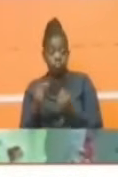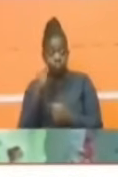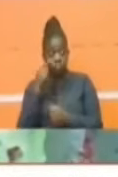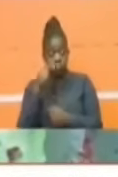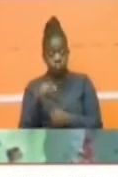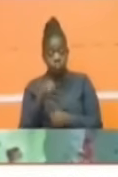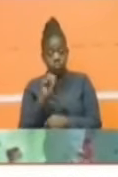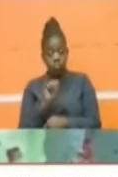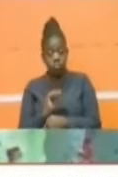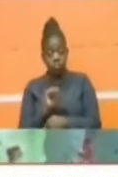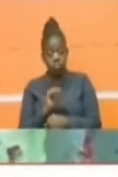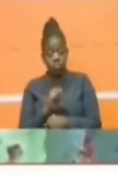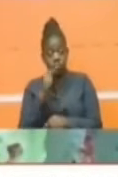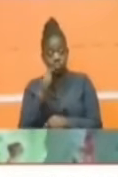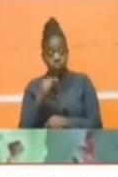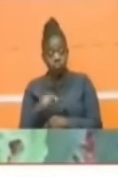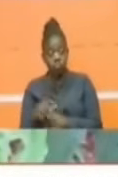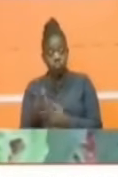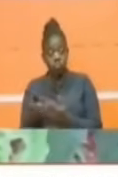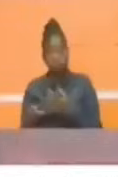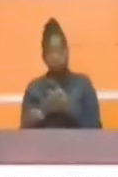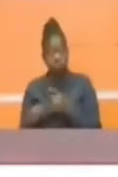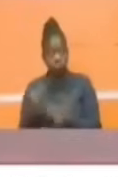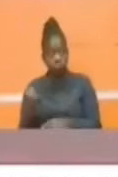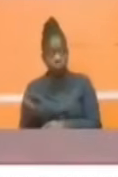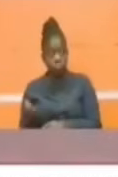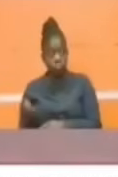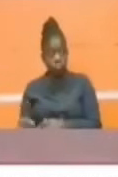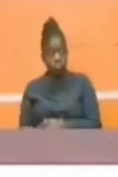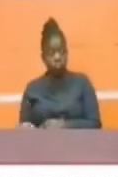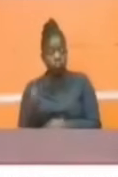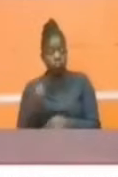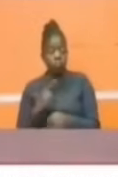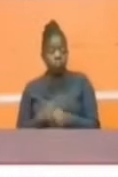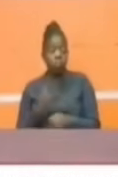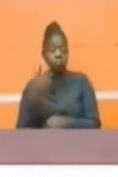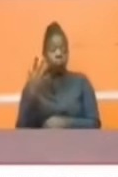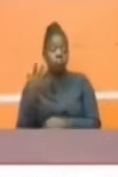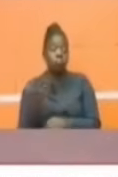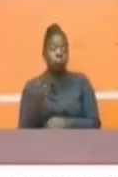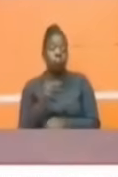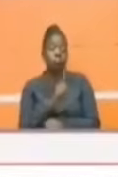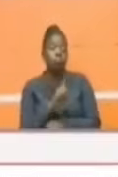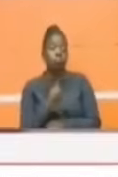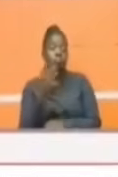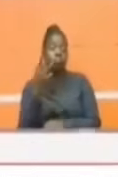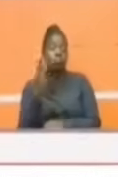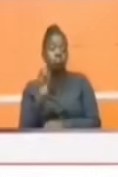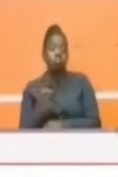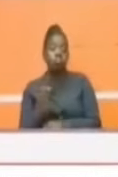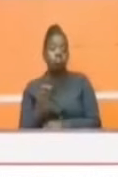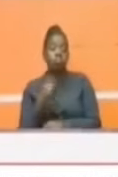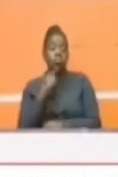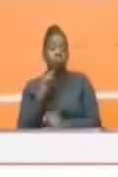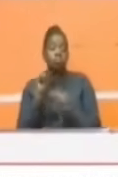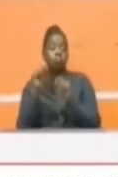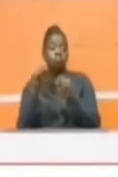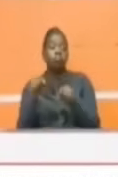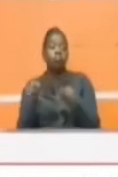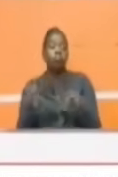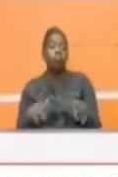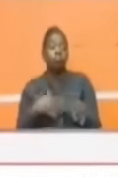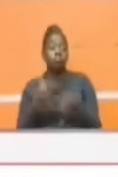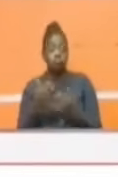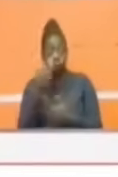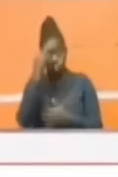ku mulimu n'amutegeeza nga bwe baali batiddwa juba saawa 10:58 omwami yanumba ku mulimu lwaki otemye omukazi